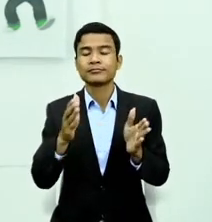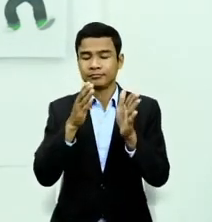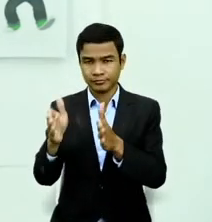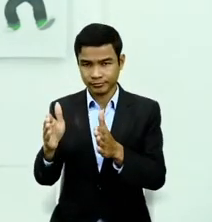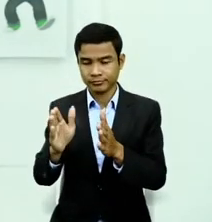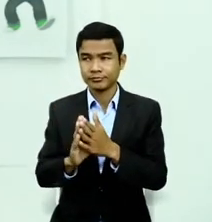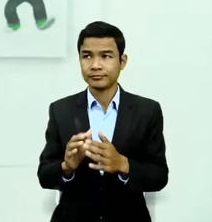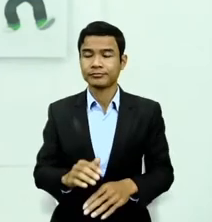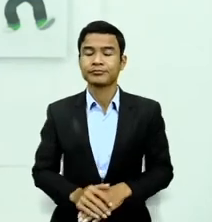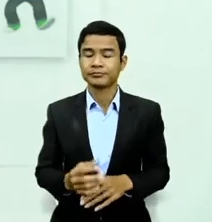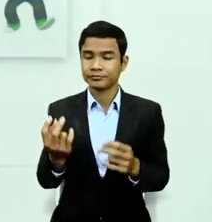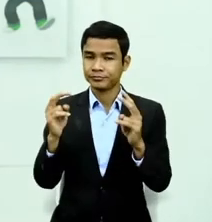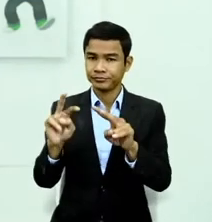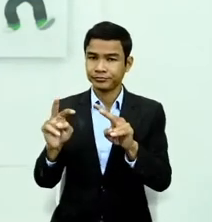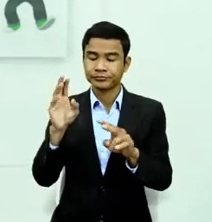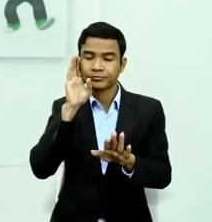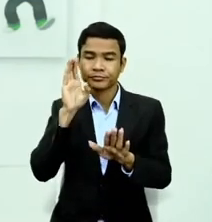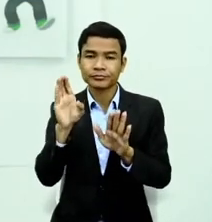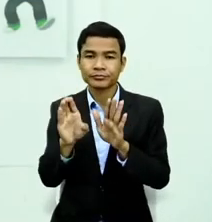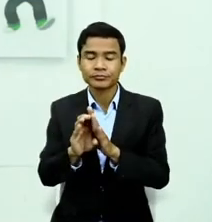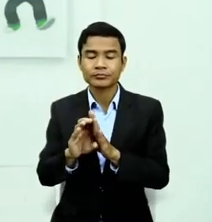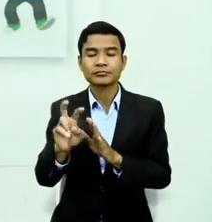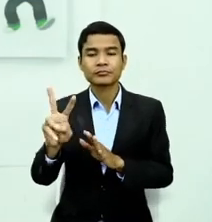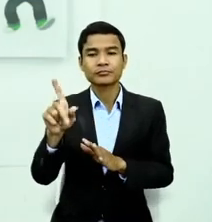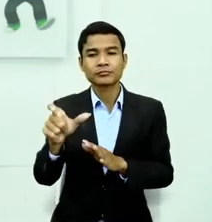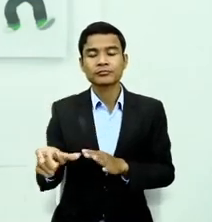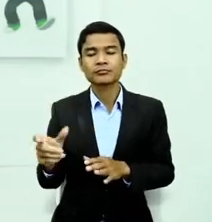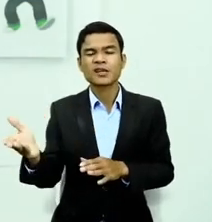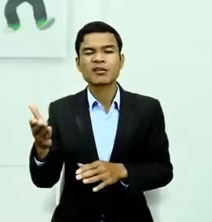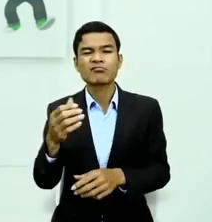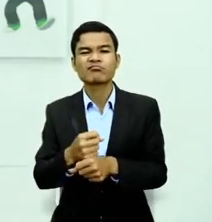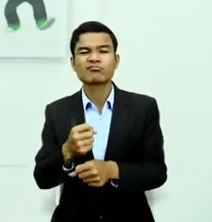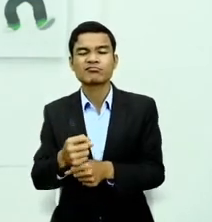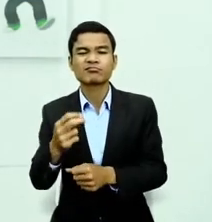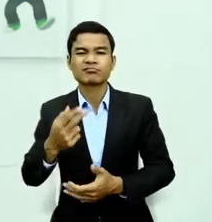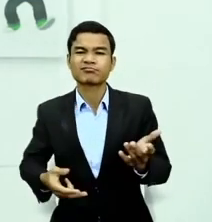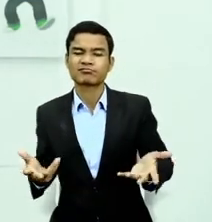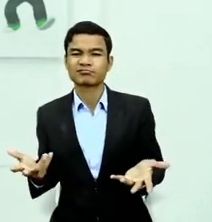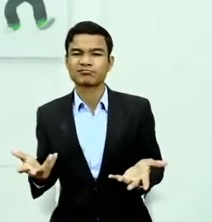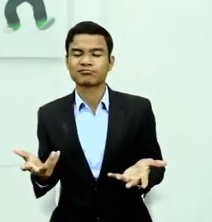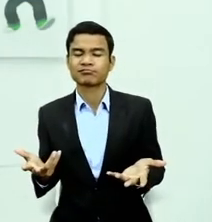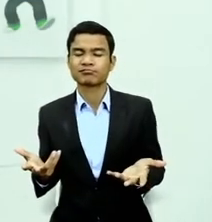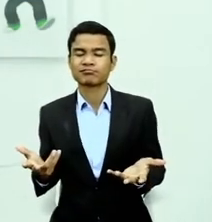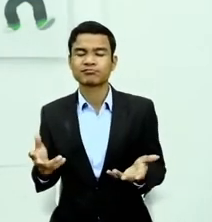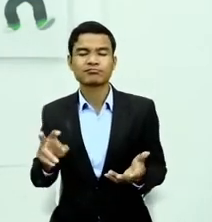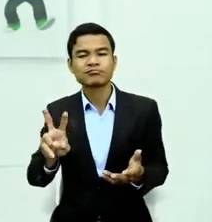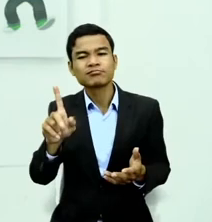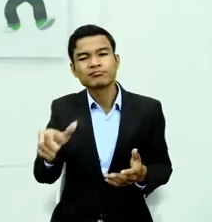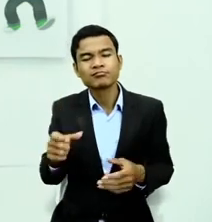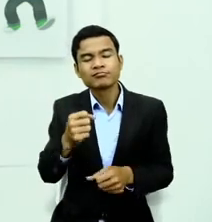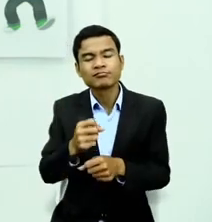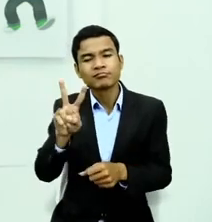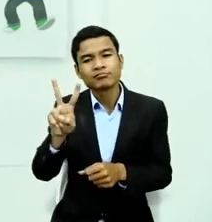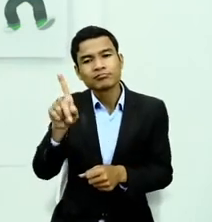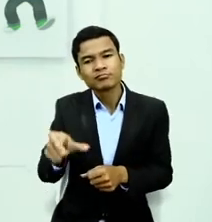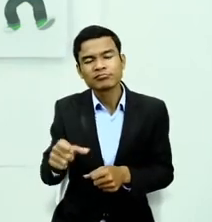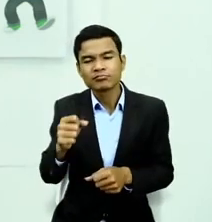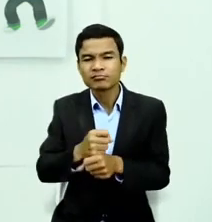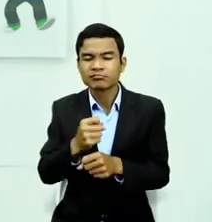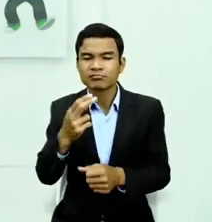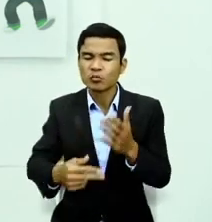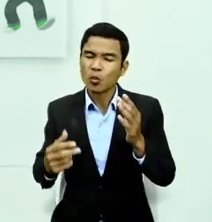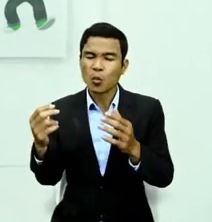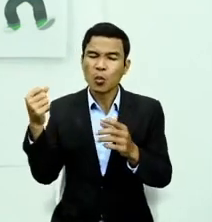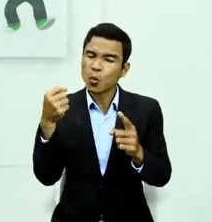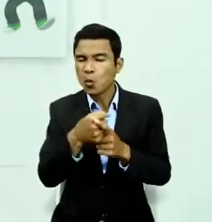đài tùm mơ phụ quát tinh pi nẹ đây vần pi nẹ đang quạt thua ấy thôi con mơ mơ pi nẹ đang quạt thua ấy ạ u quạt vài khi